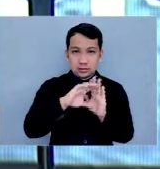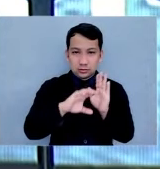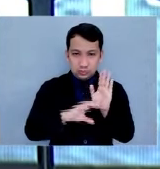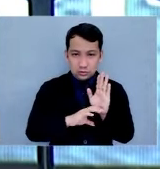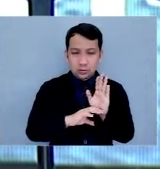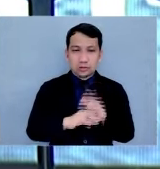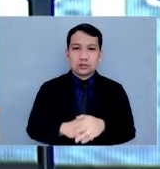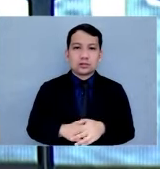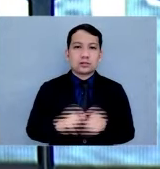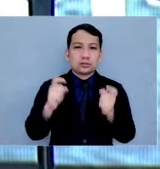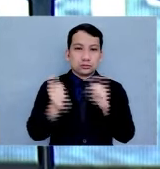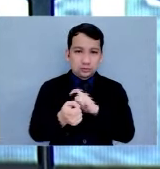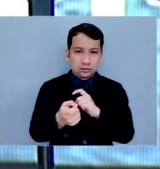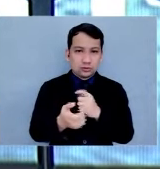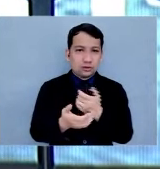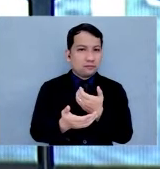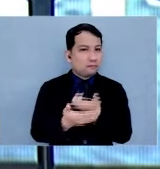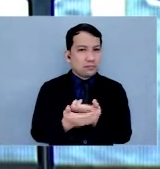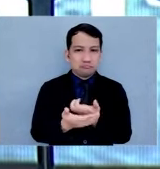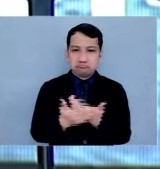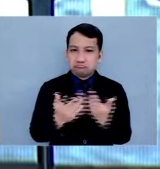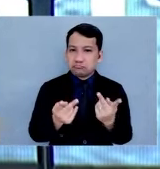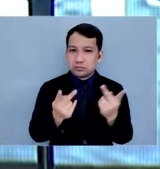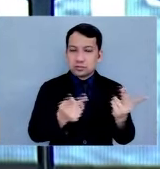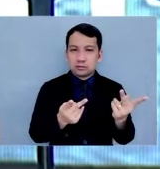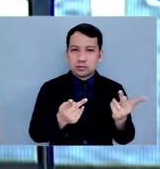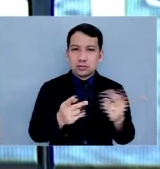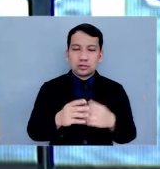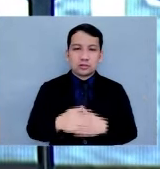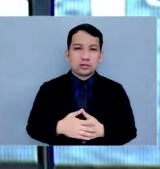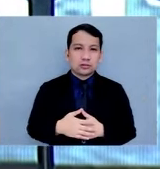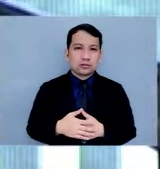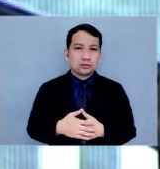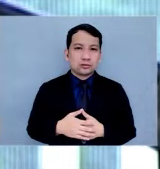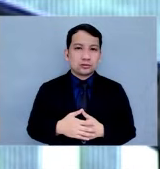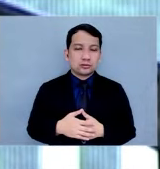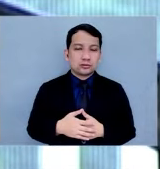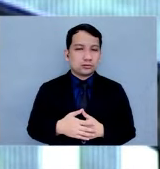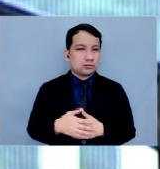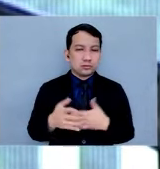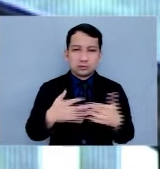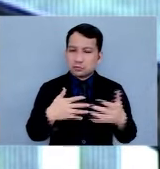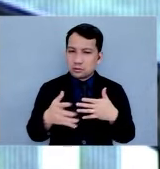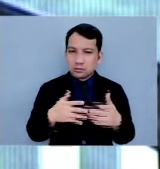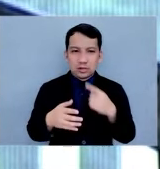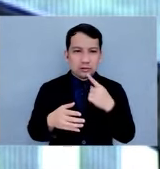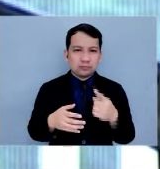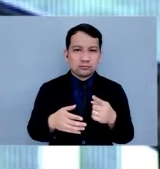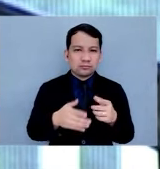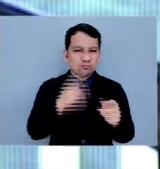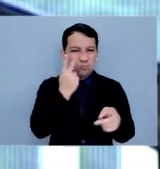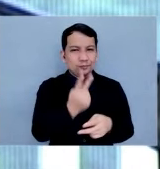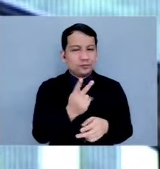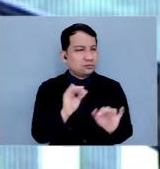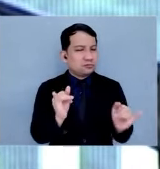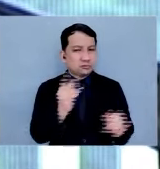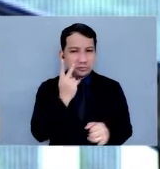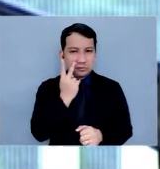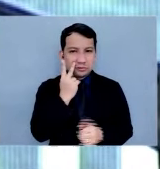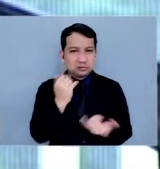changes in the constitution, economic provisions, whatever. Wala pa naman akong nakitang talaga